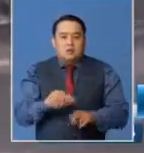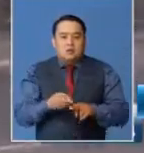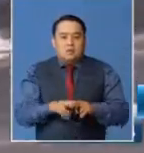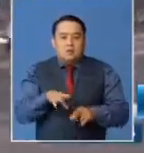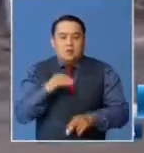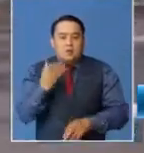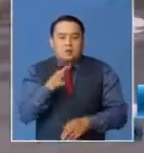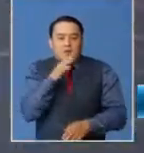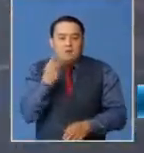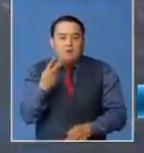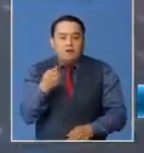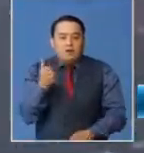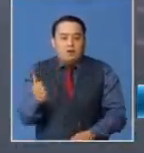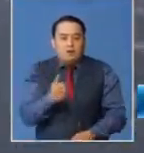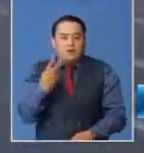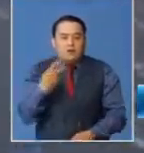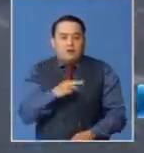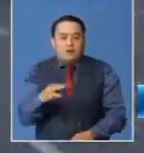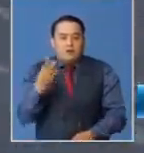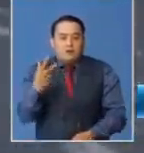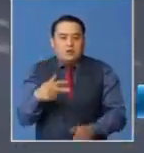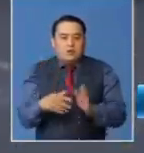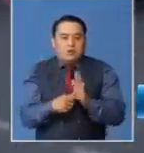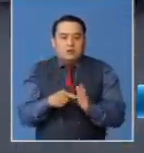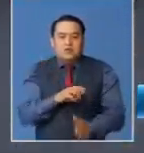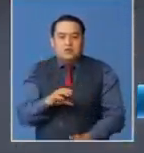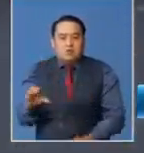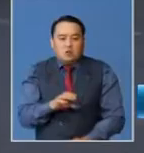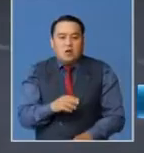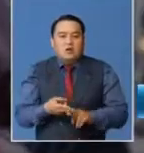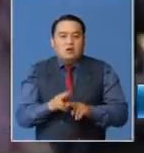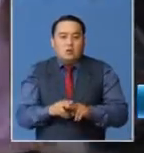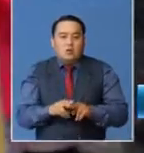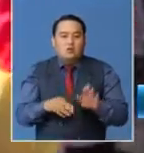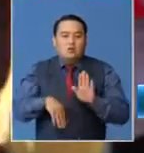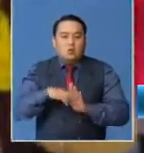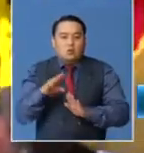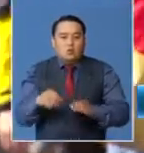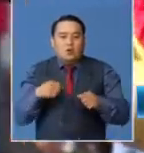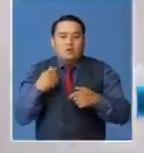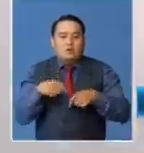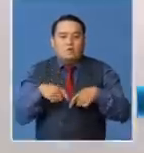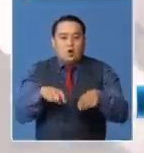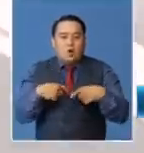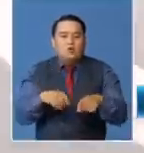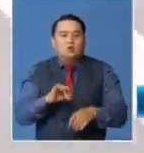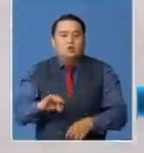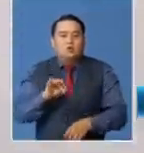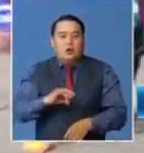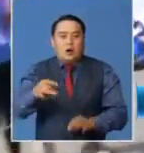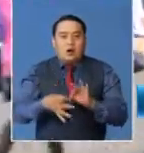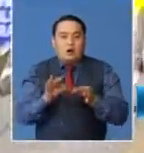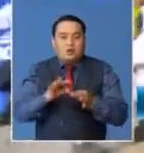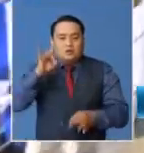Кимета. Его время 2 часа 2 минуты 57 секунд. Кипчоги считается одним из лучших марафонцев в истории и имеет титул